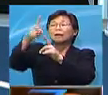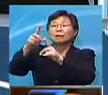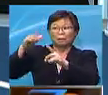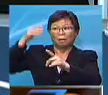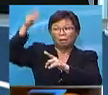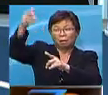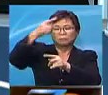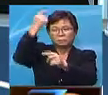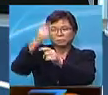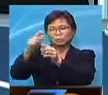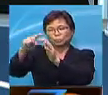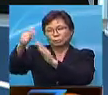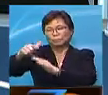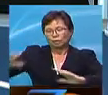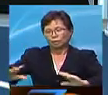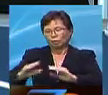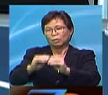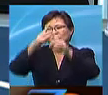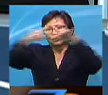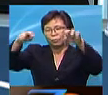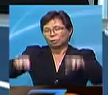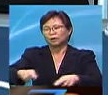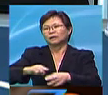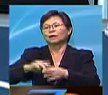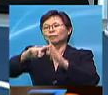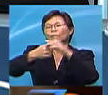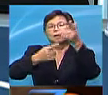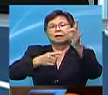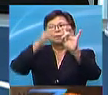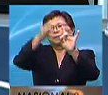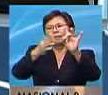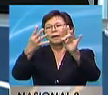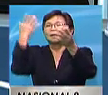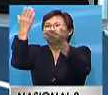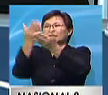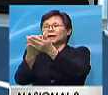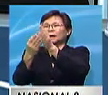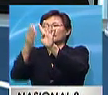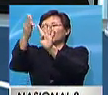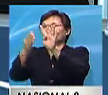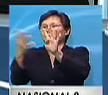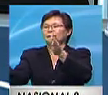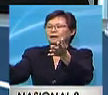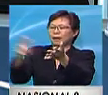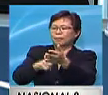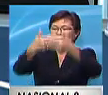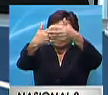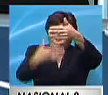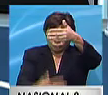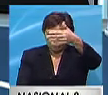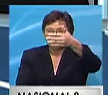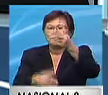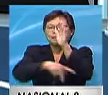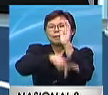akan ditentukan kelak persidangan dewan negara akan bermula pada 18 April hingga 4 Mei laporan penuh saksikan parlimen